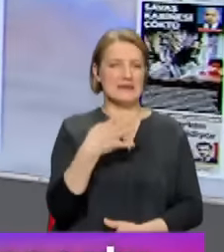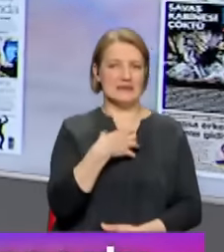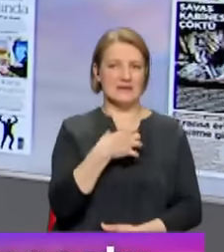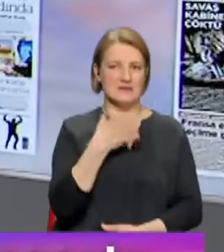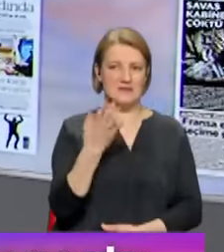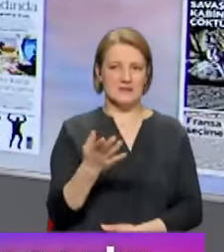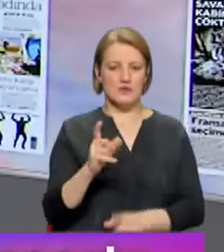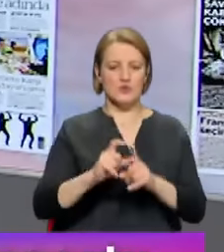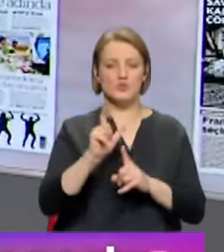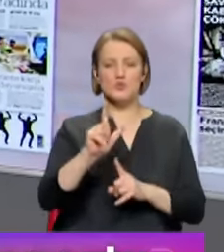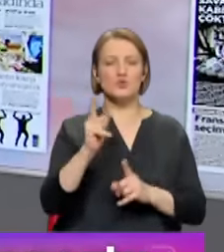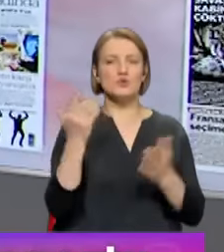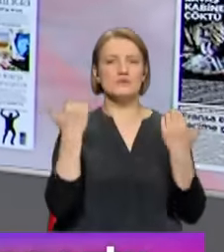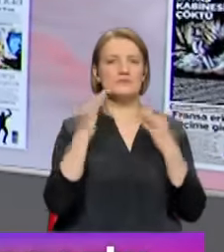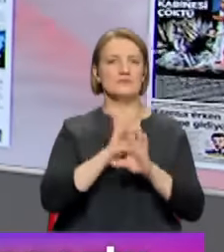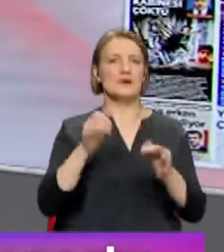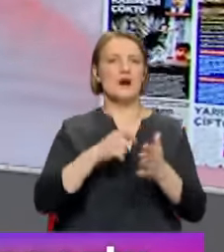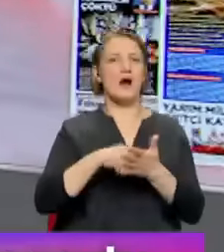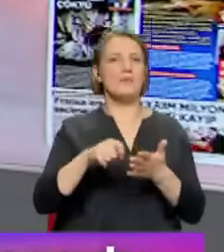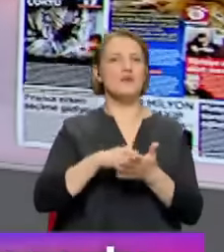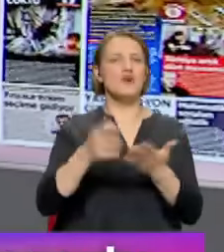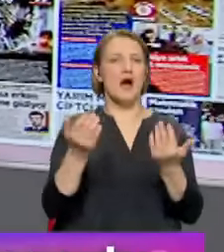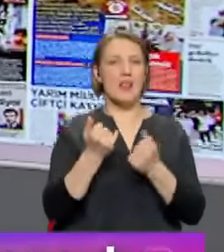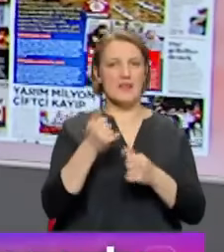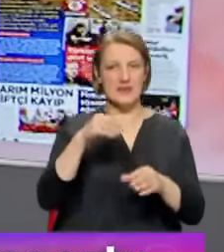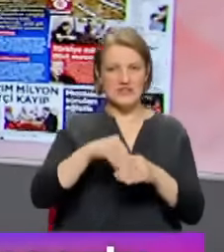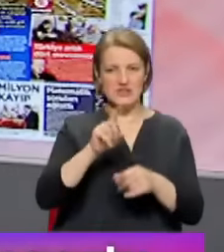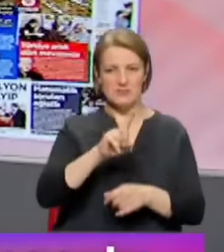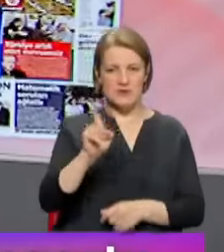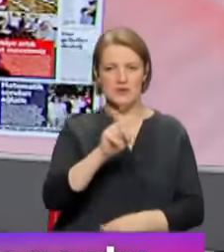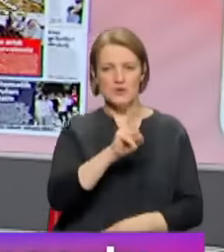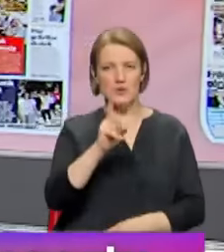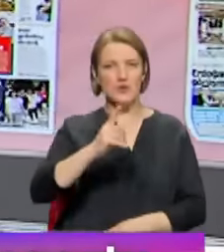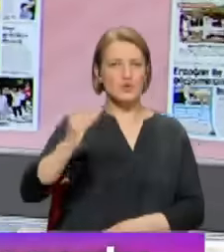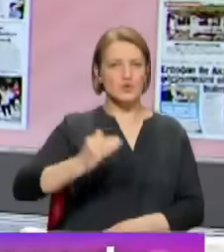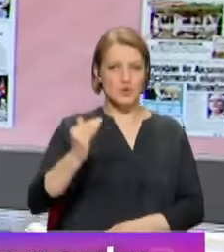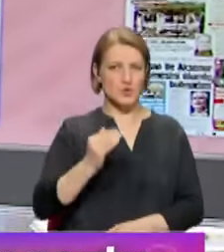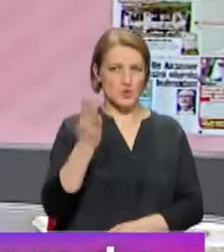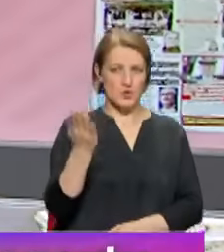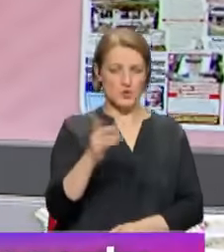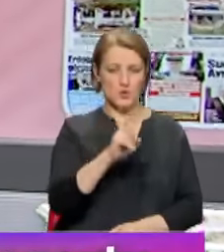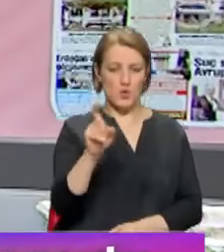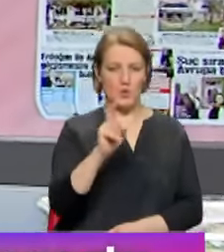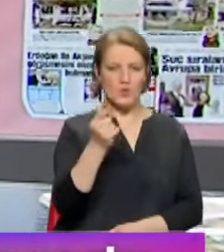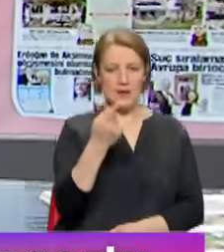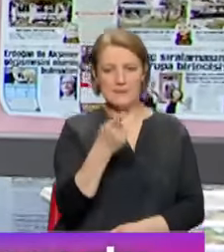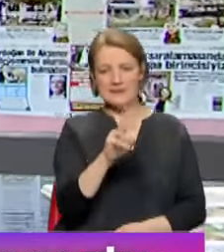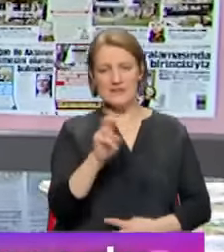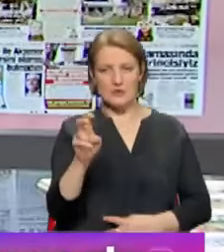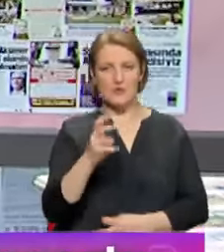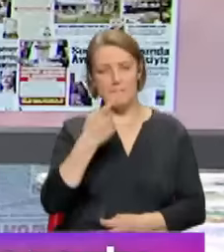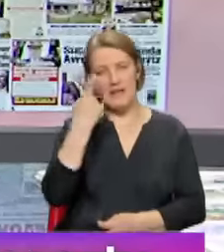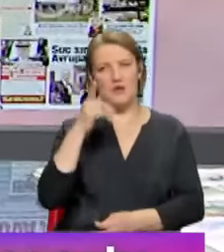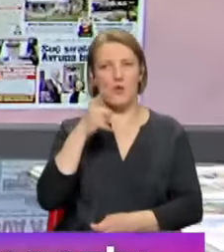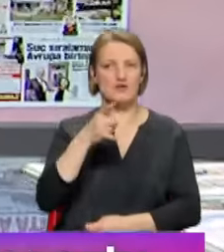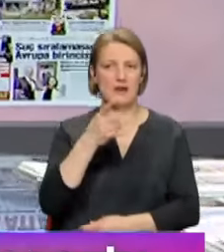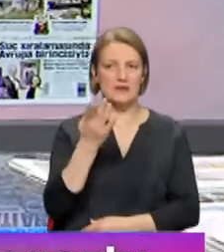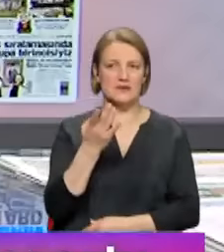kendisi dul ve yetim aile alanlar için mi acaba bu düşük rakamlar 900 lira 1800 lira? Belki